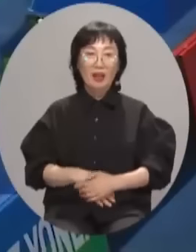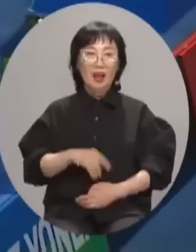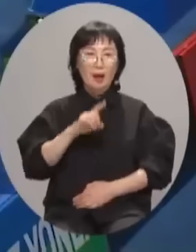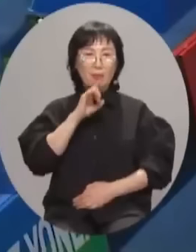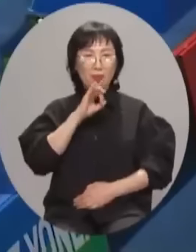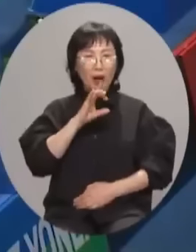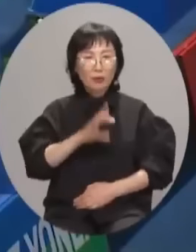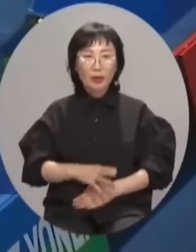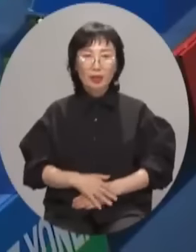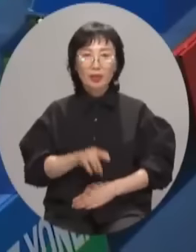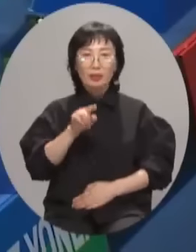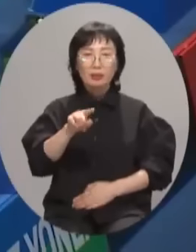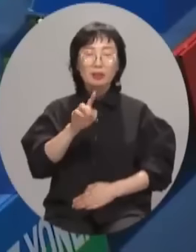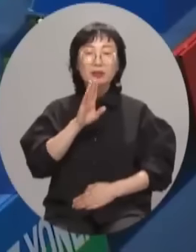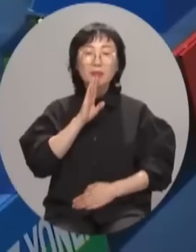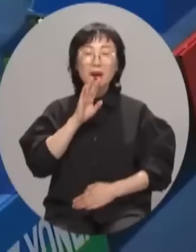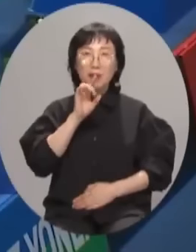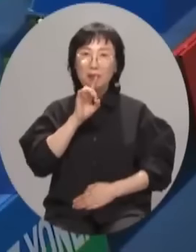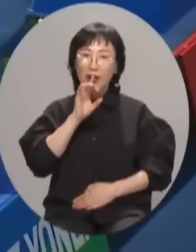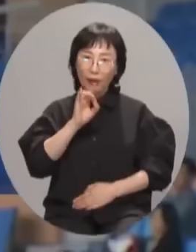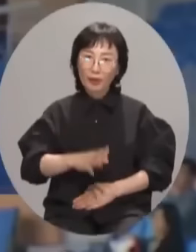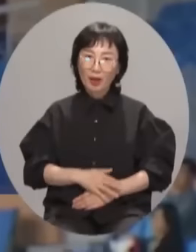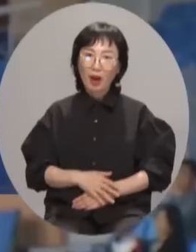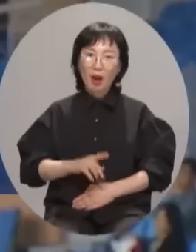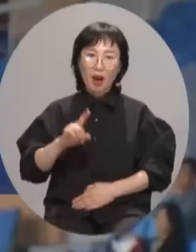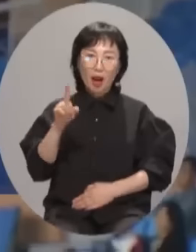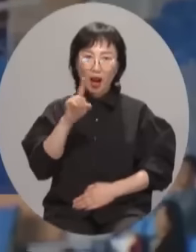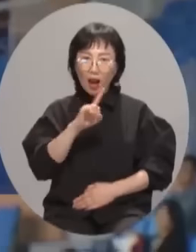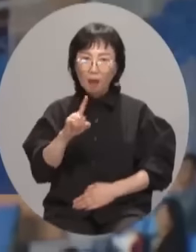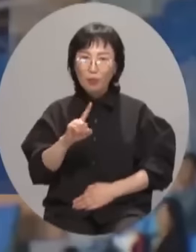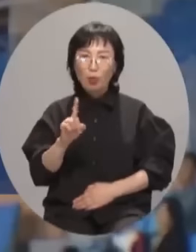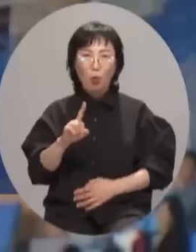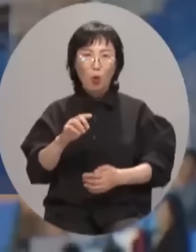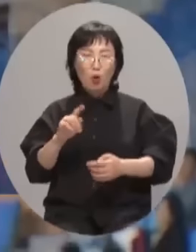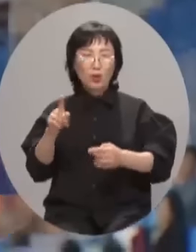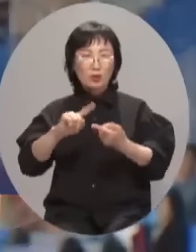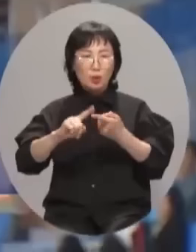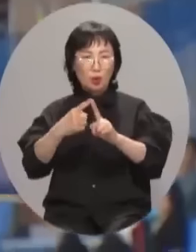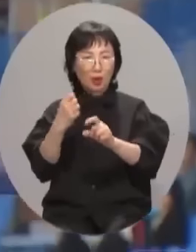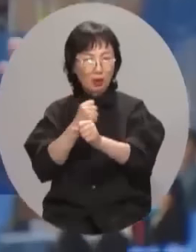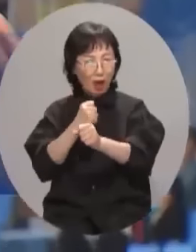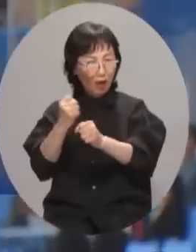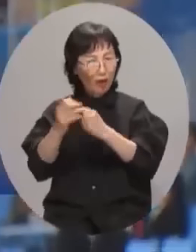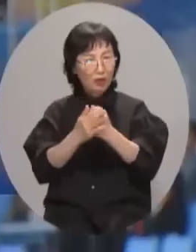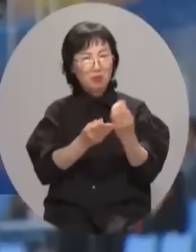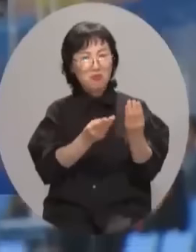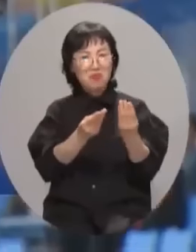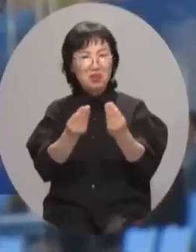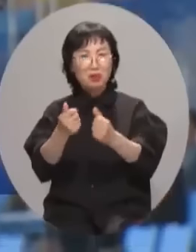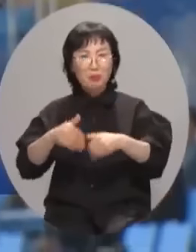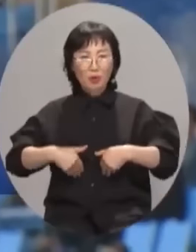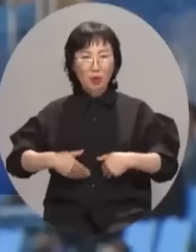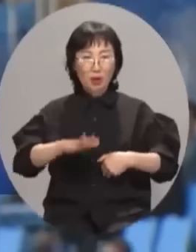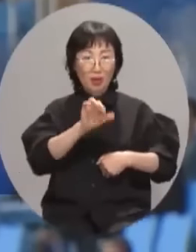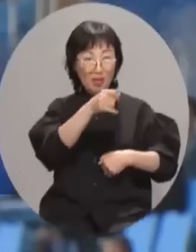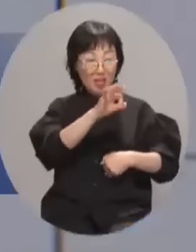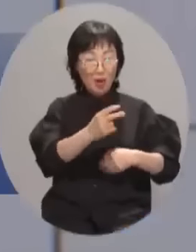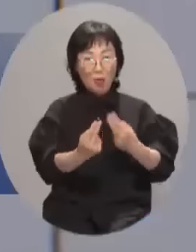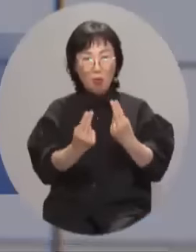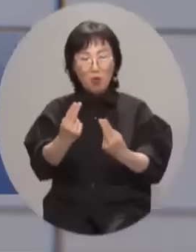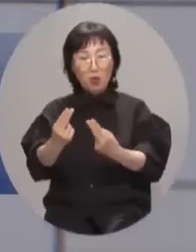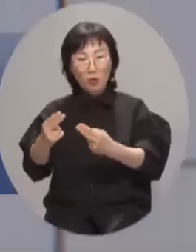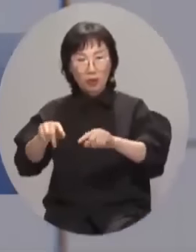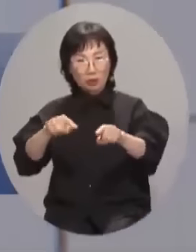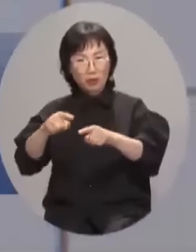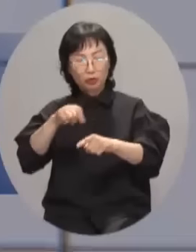되죠 그거는 말이 안 되는 거죠 아무리 지금 뭘 짜고 해도 비슷하게는 해야 되는 거죠 김영현 감독보다는 훨씬 많거든요 선수